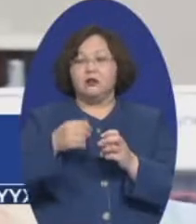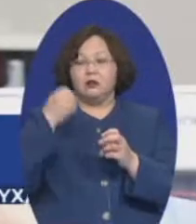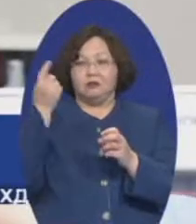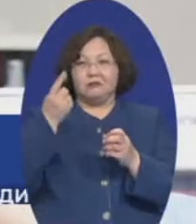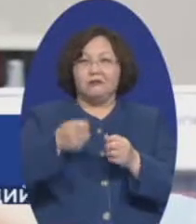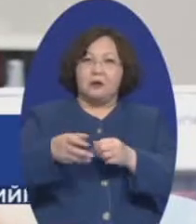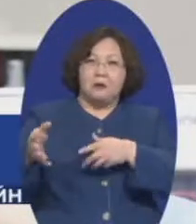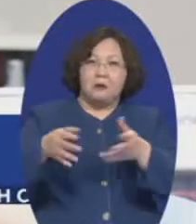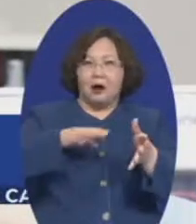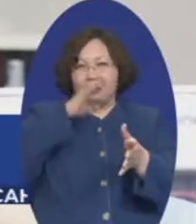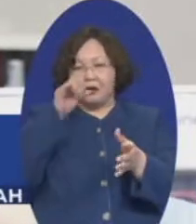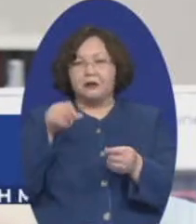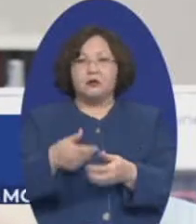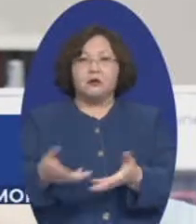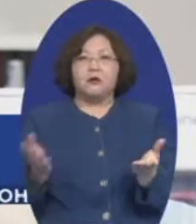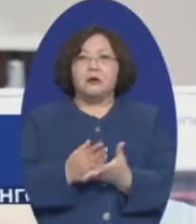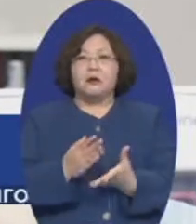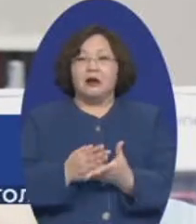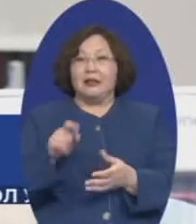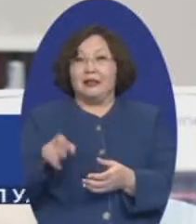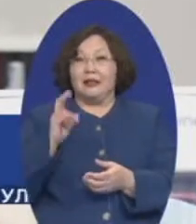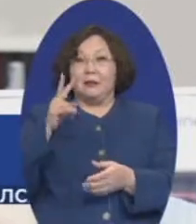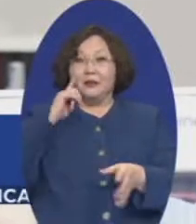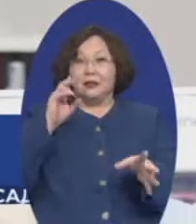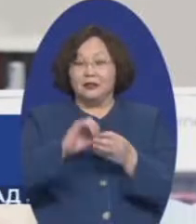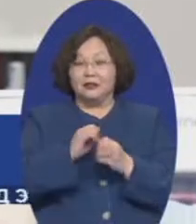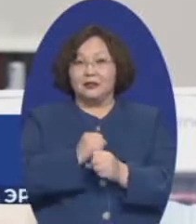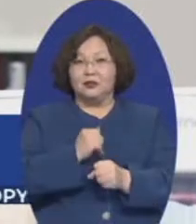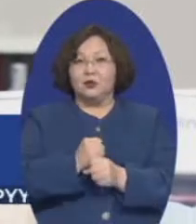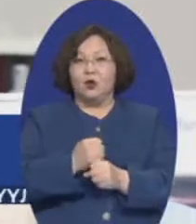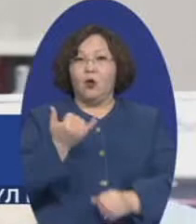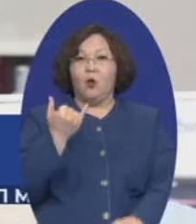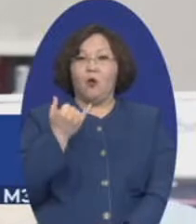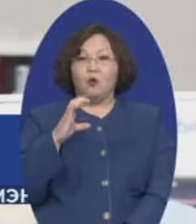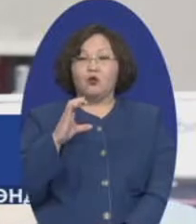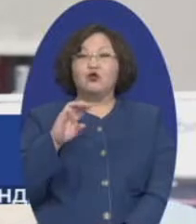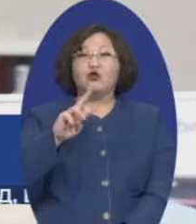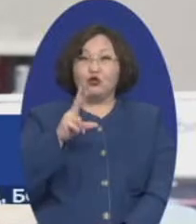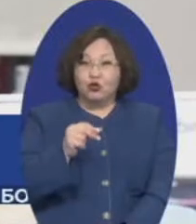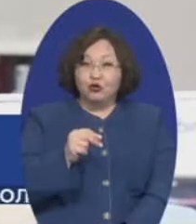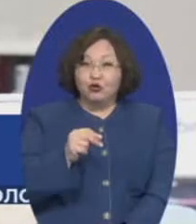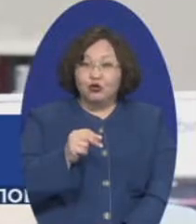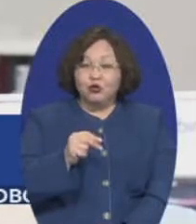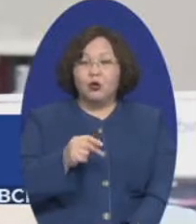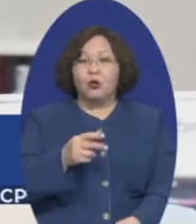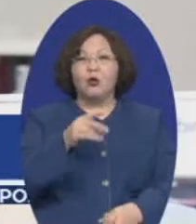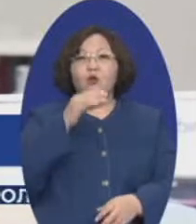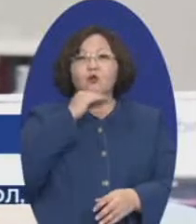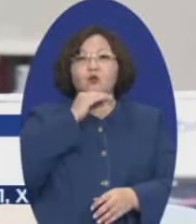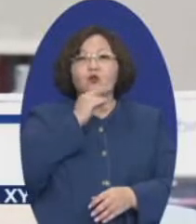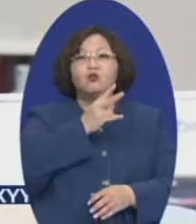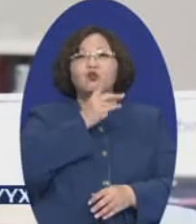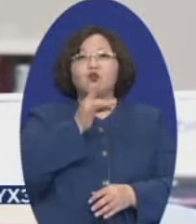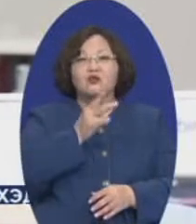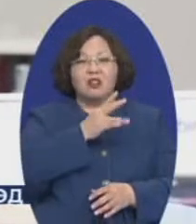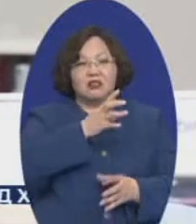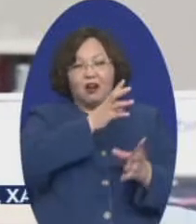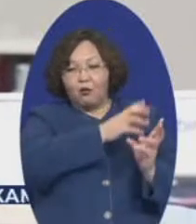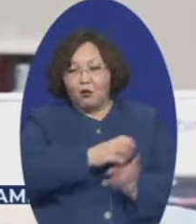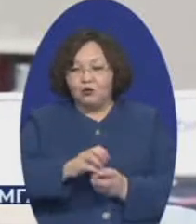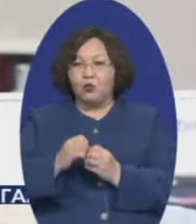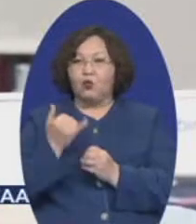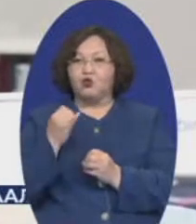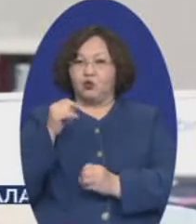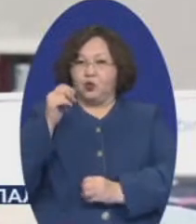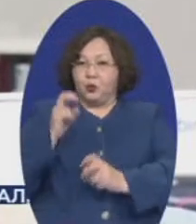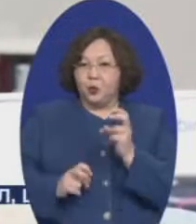бол одоо би энэ компани танилцуулгаар бол ус төрөгчийг хөрөнгө өрснөөс гаргаж авч байгаа Австралиас одоо 9000 км зоогод